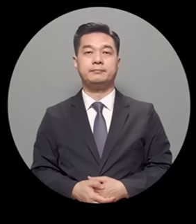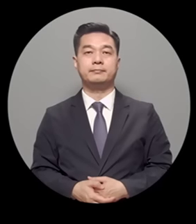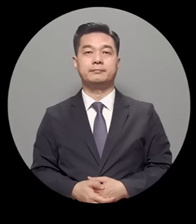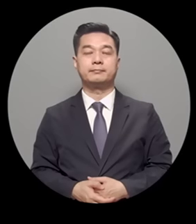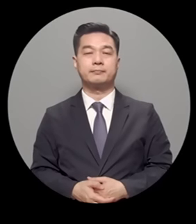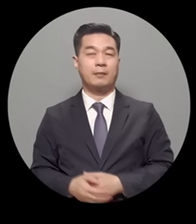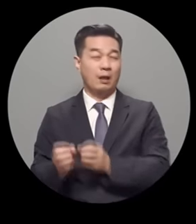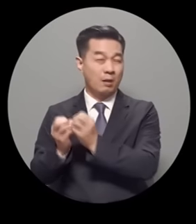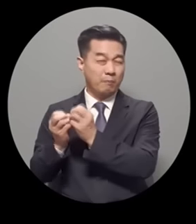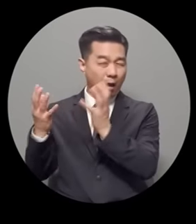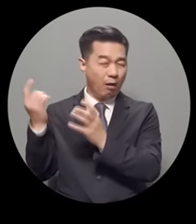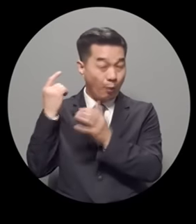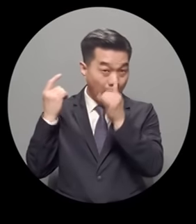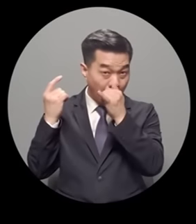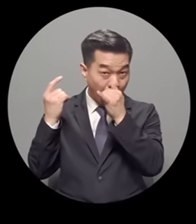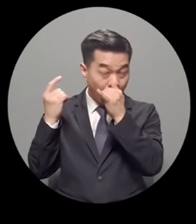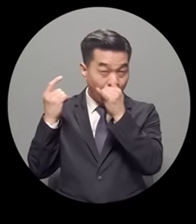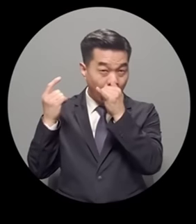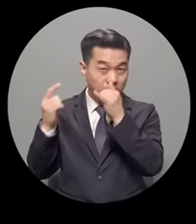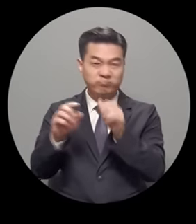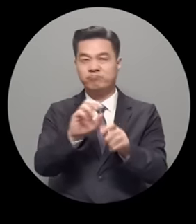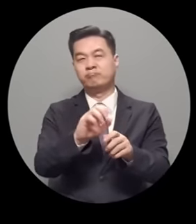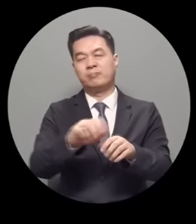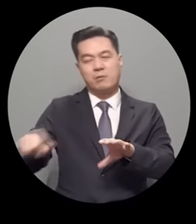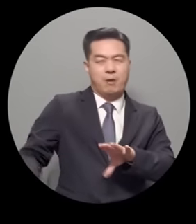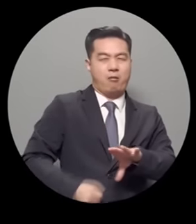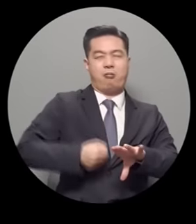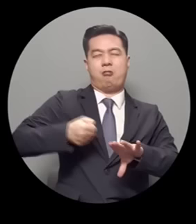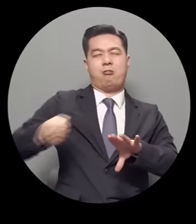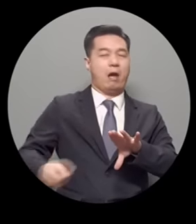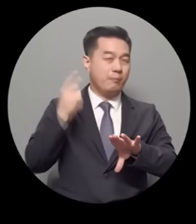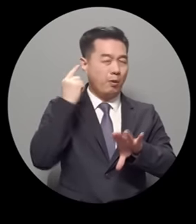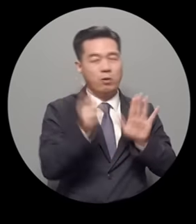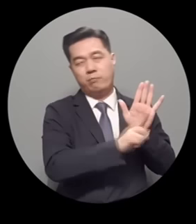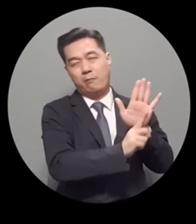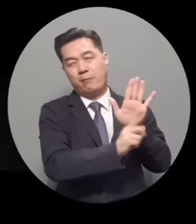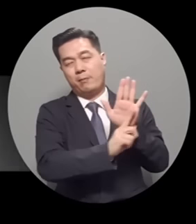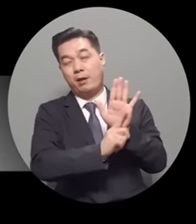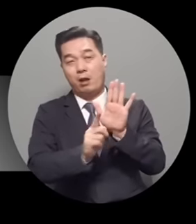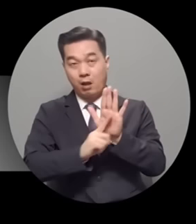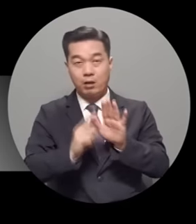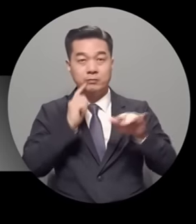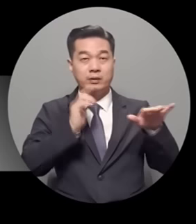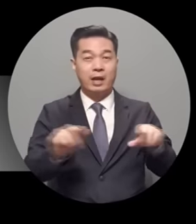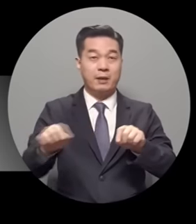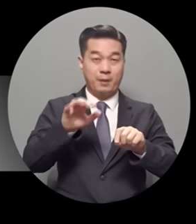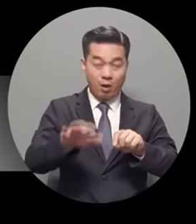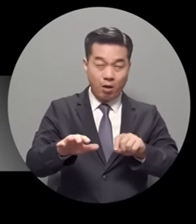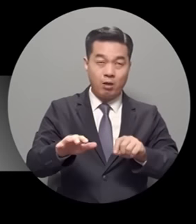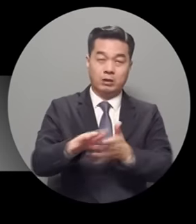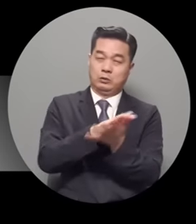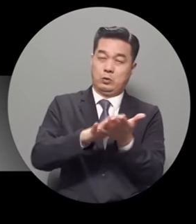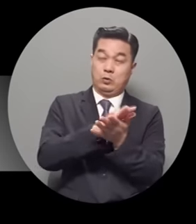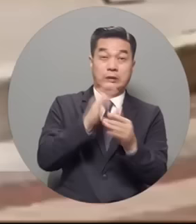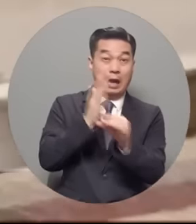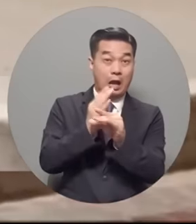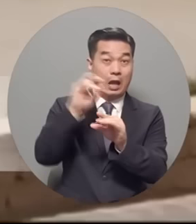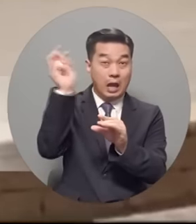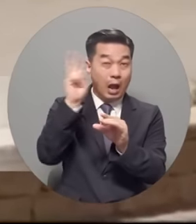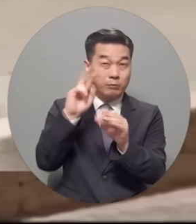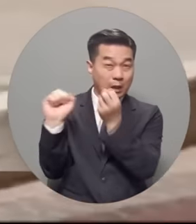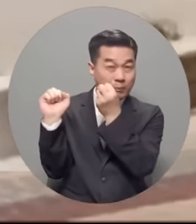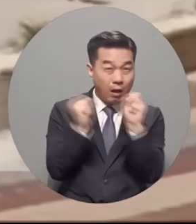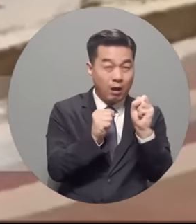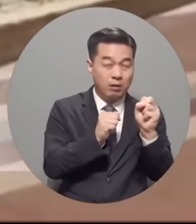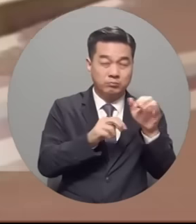폭발음이 울리고 이내 공습 경보가 발령됩니다. 해변에서 해수욕을 하던 사람들이 비명을 지르며 황급히 대피합니다.